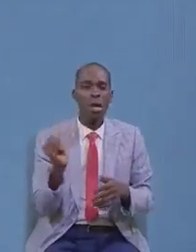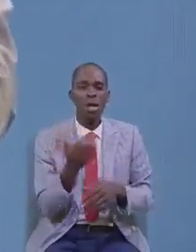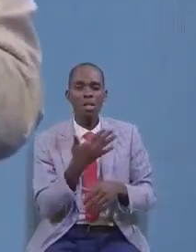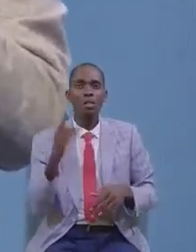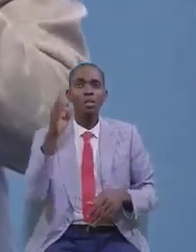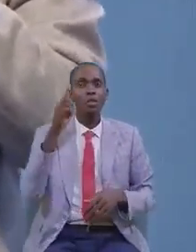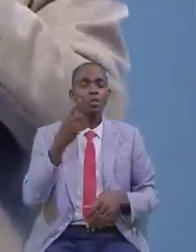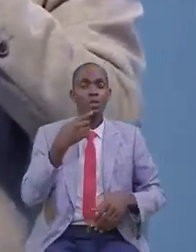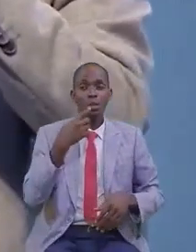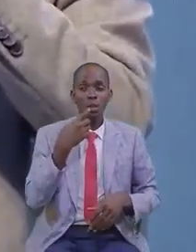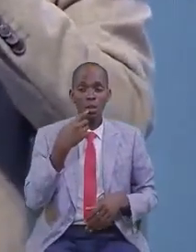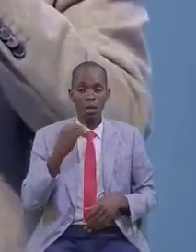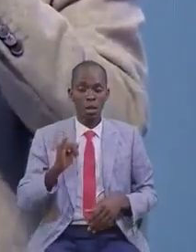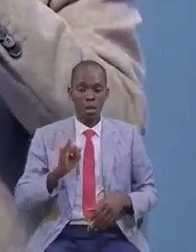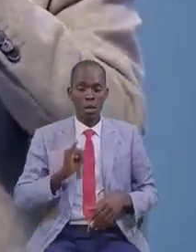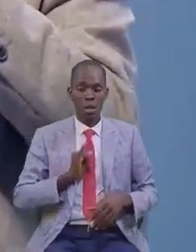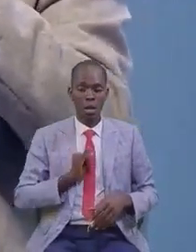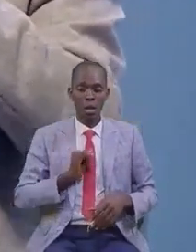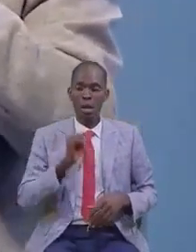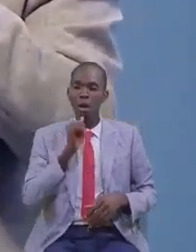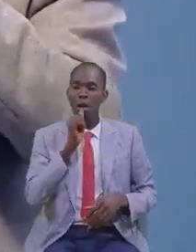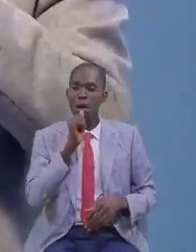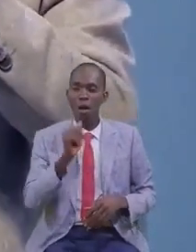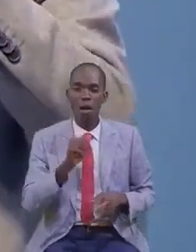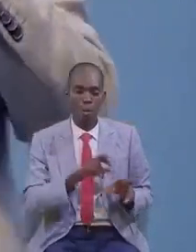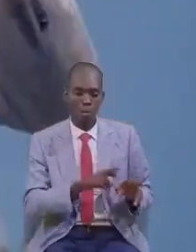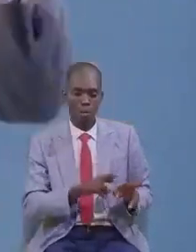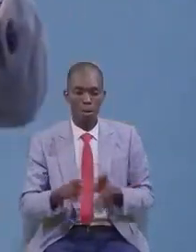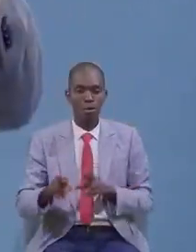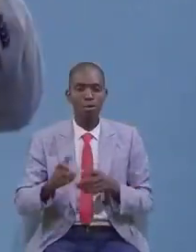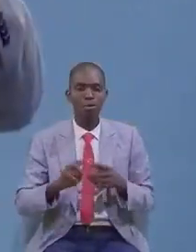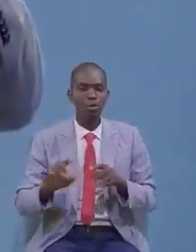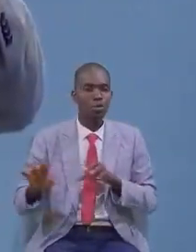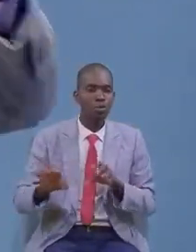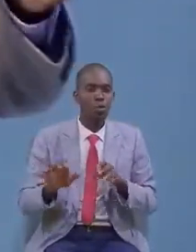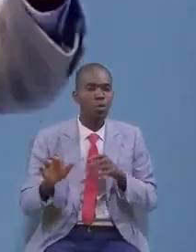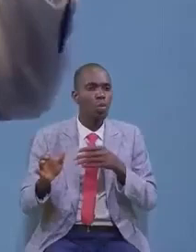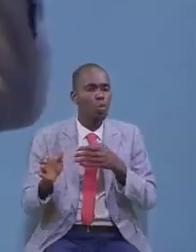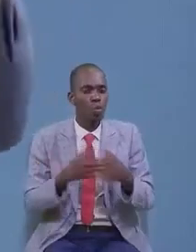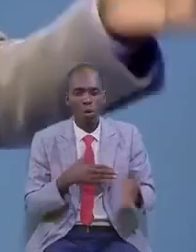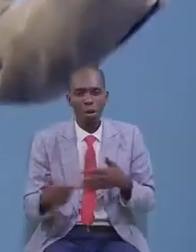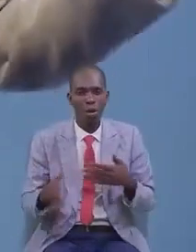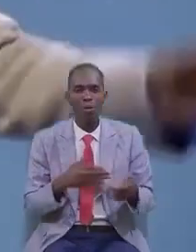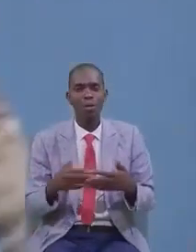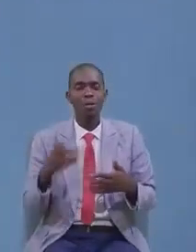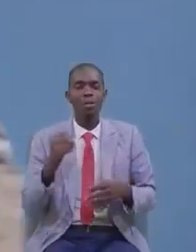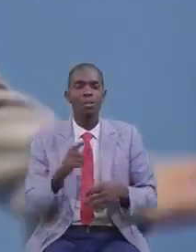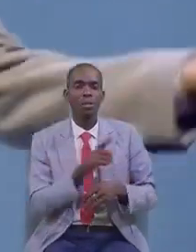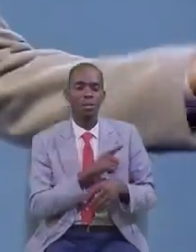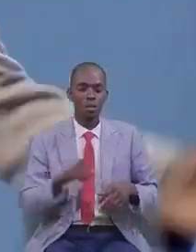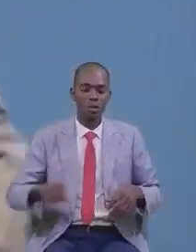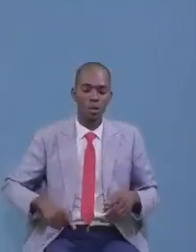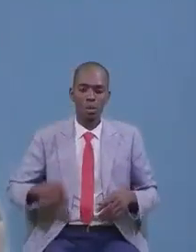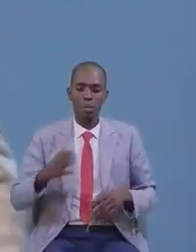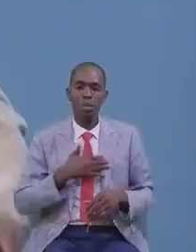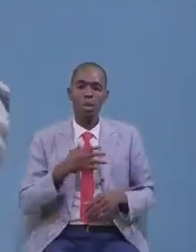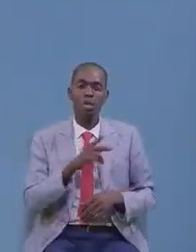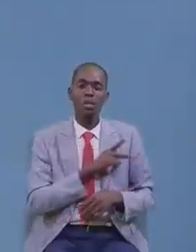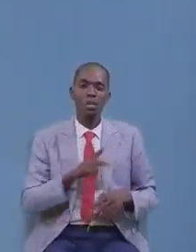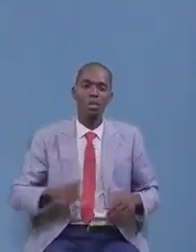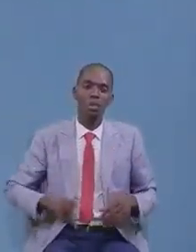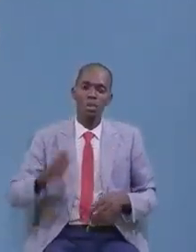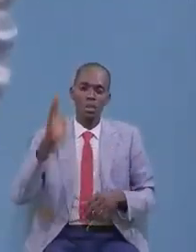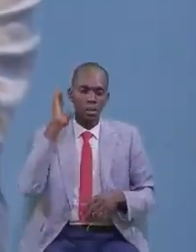say, I am ready to do whatsoever the Lord my king shall